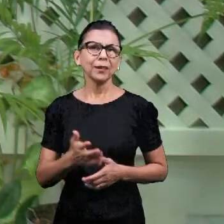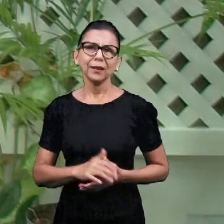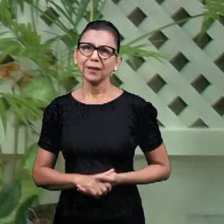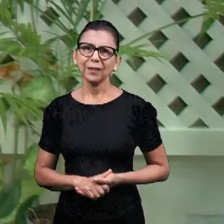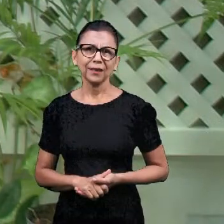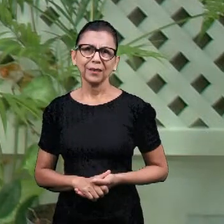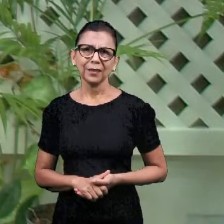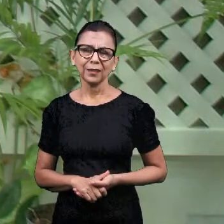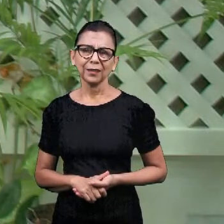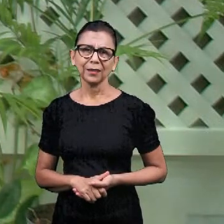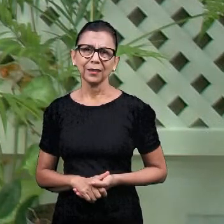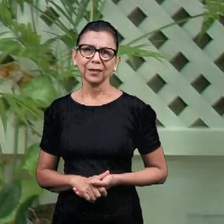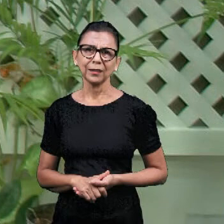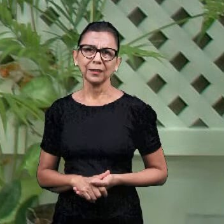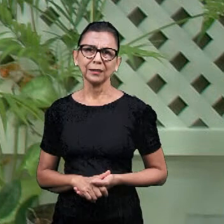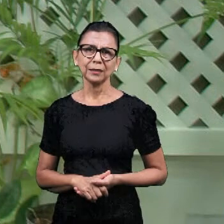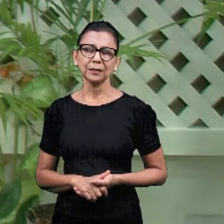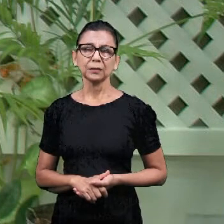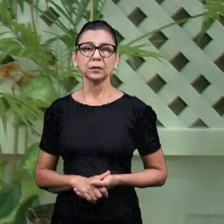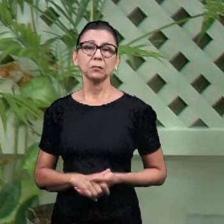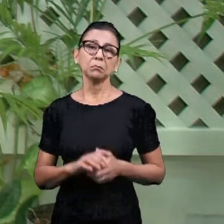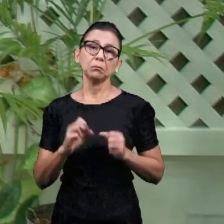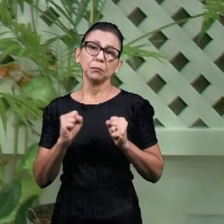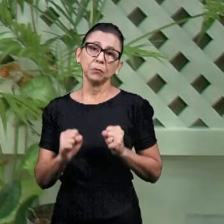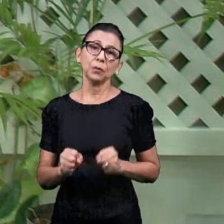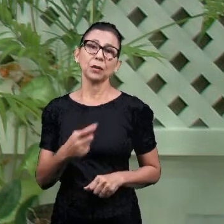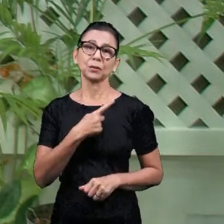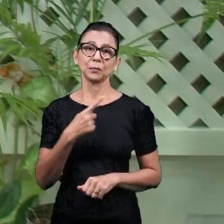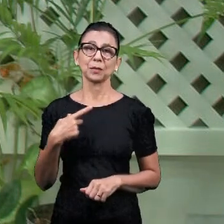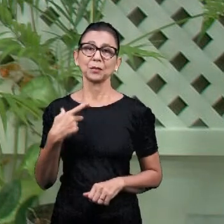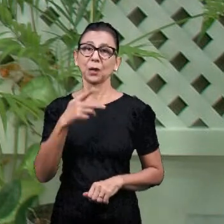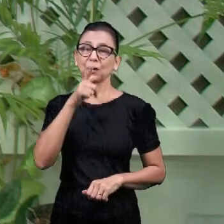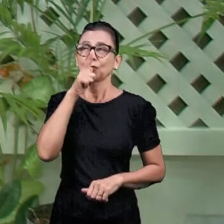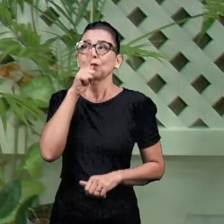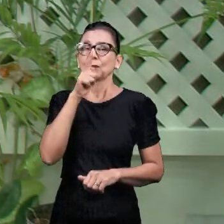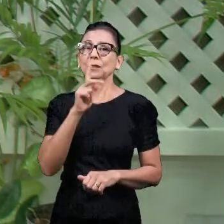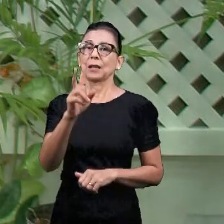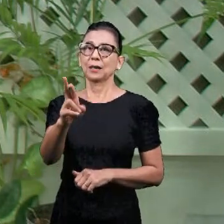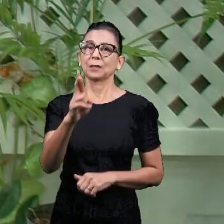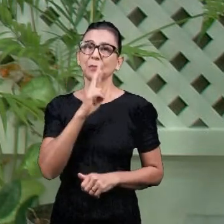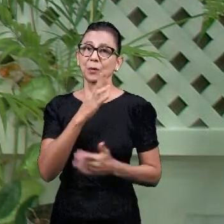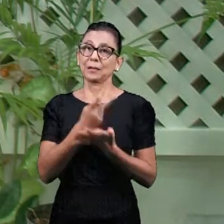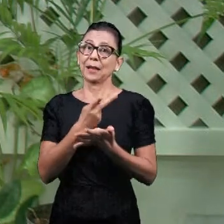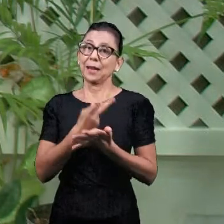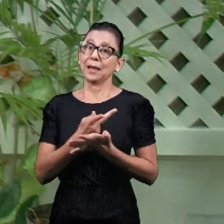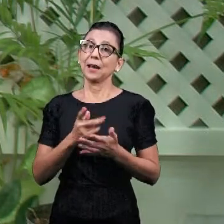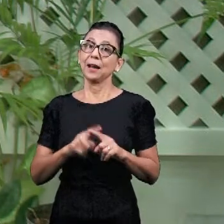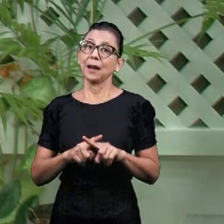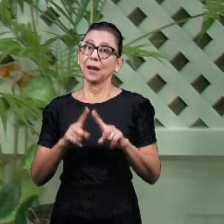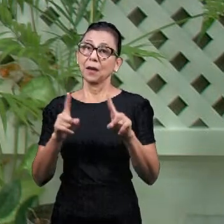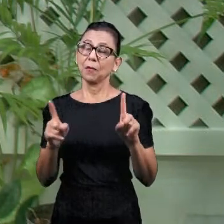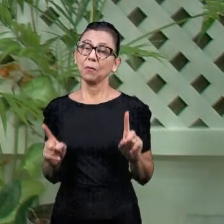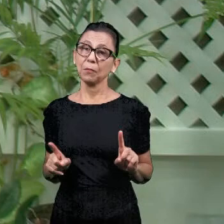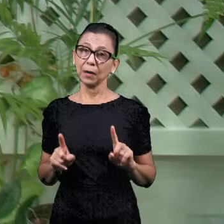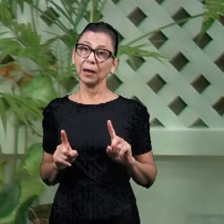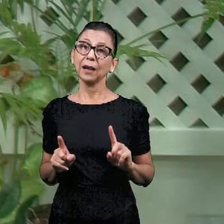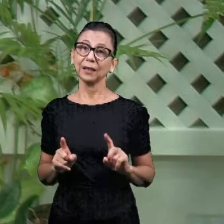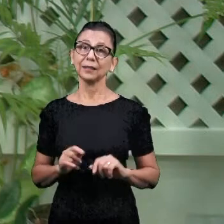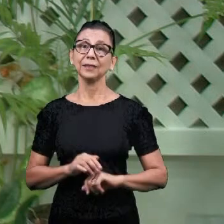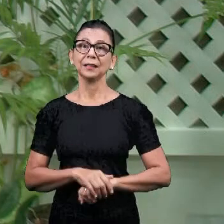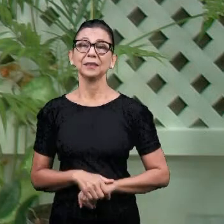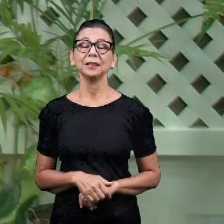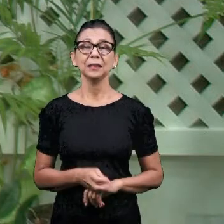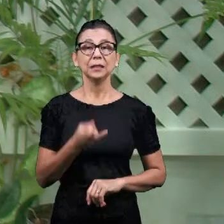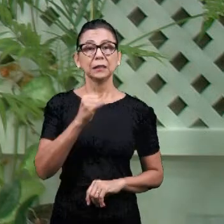répondre de manière erronée. C'est moi qui pose les questions et en faisant dans la présence du Seigneur. Et c'est